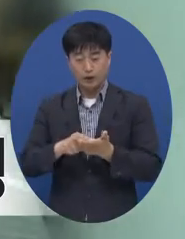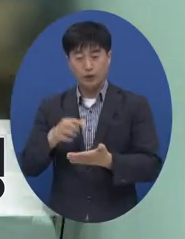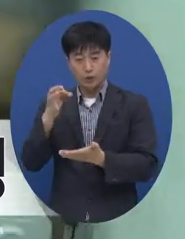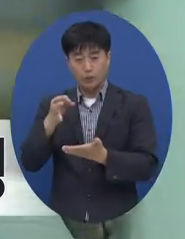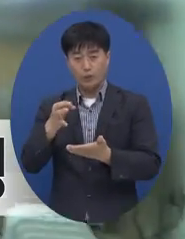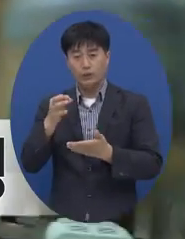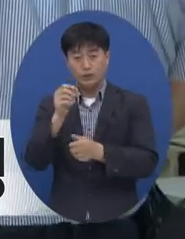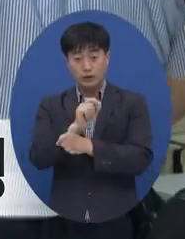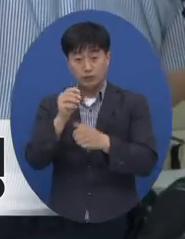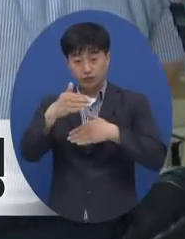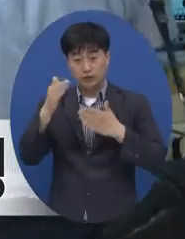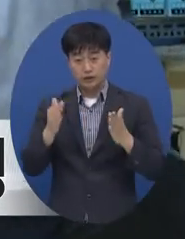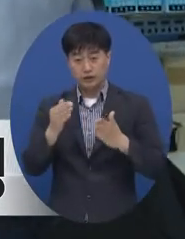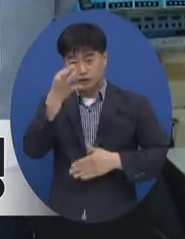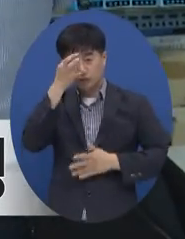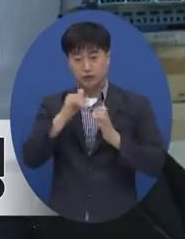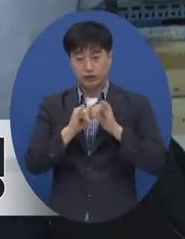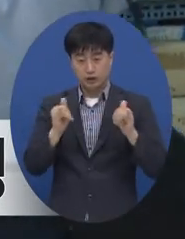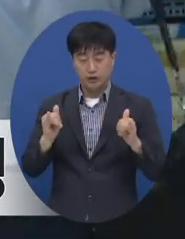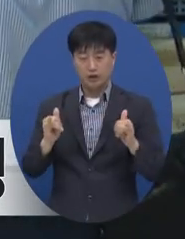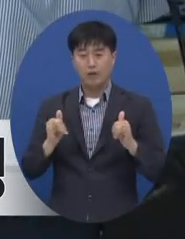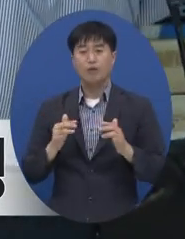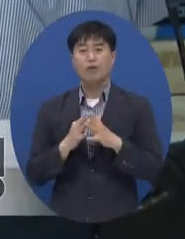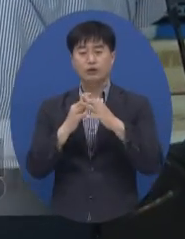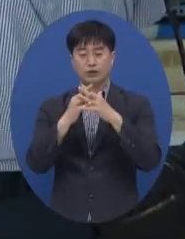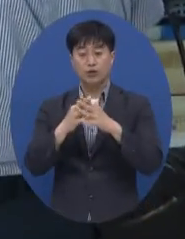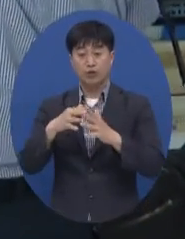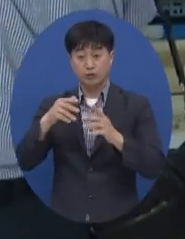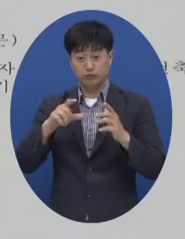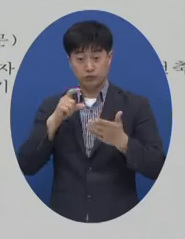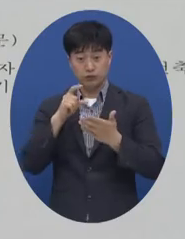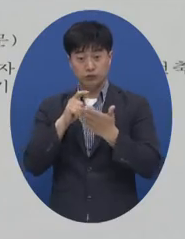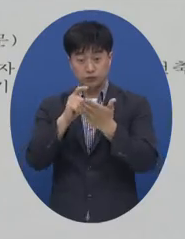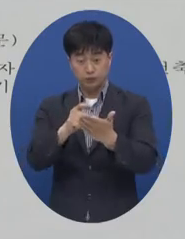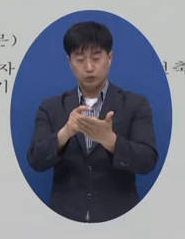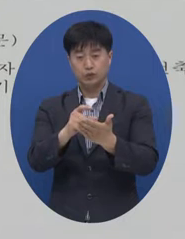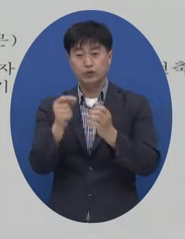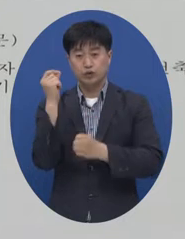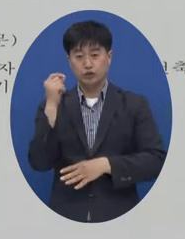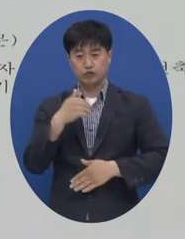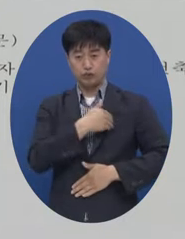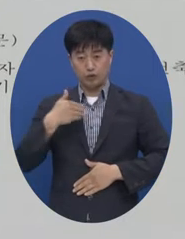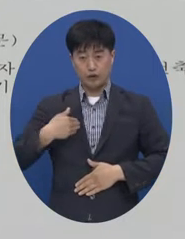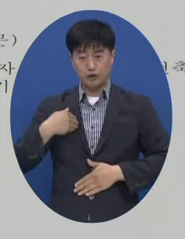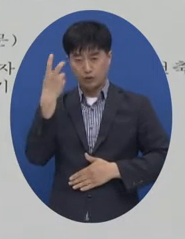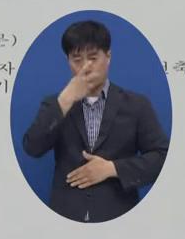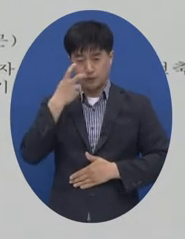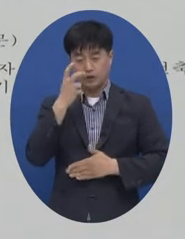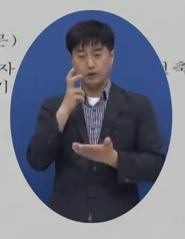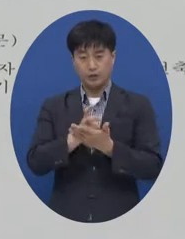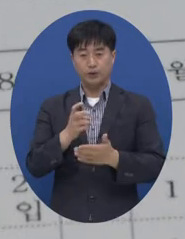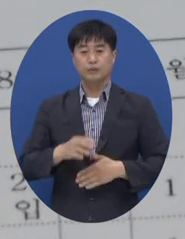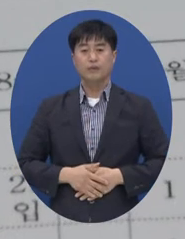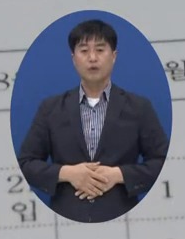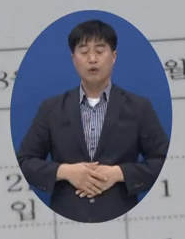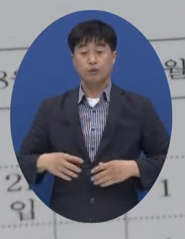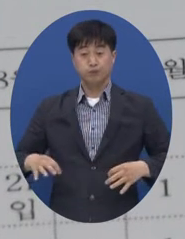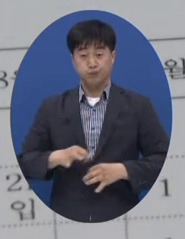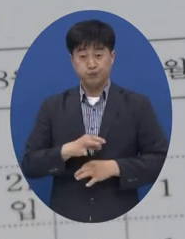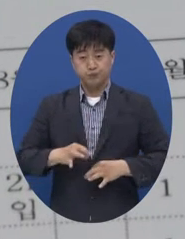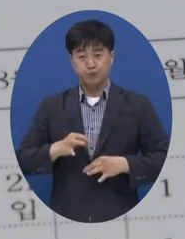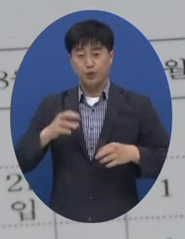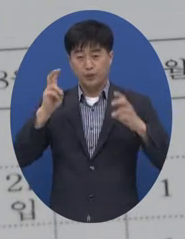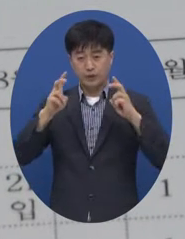사무실 기술 인력 등 건설업 등록기준에 충족해 는지 단속하는 제도입니다 불공정